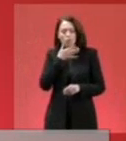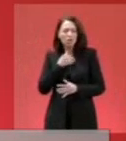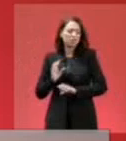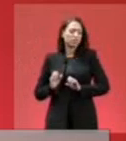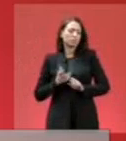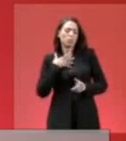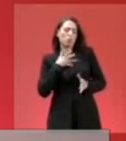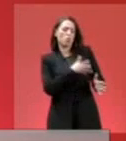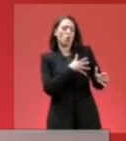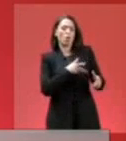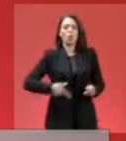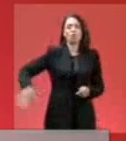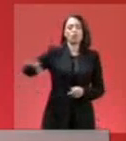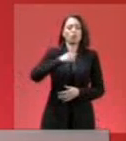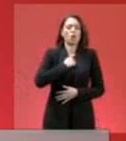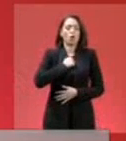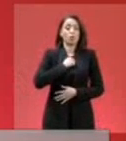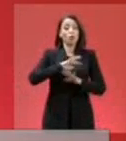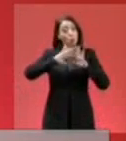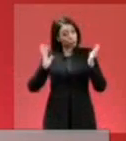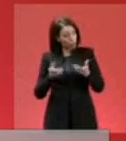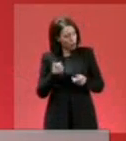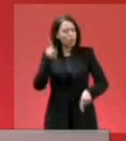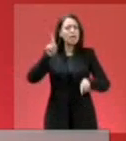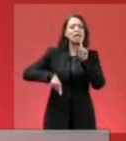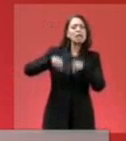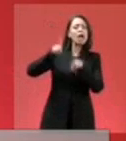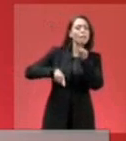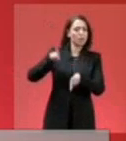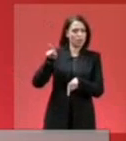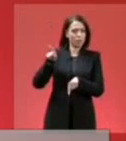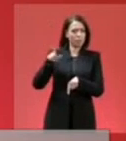μας. Παρ' όλα αυτά κάποιοι